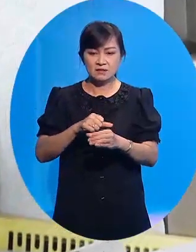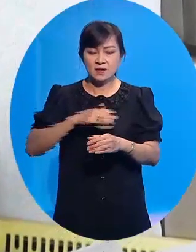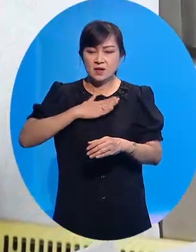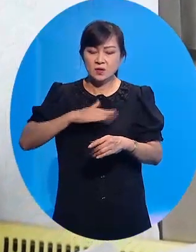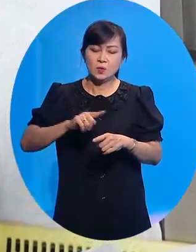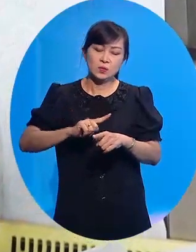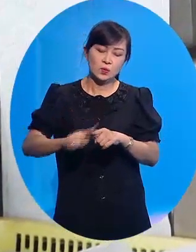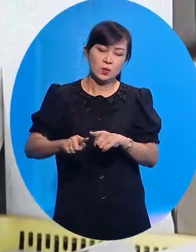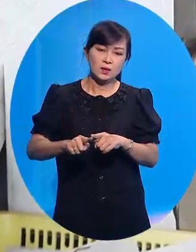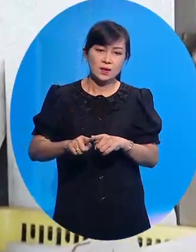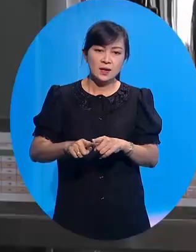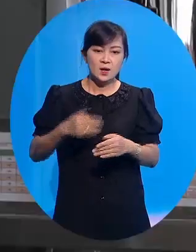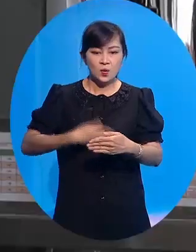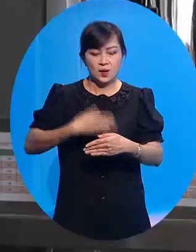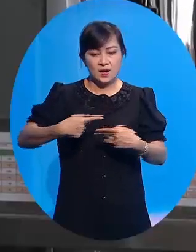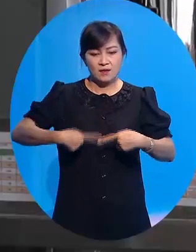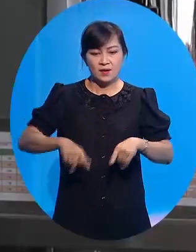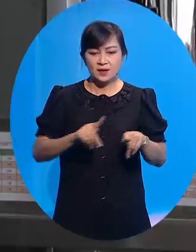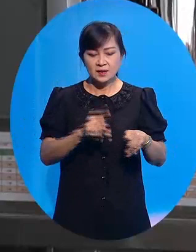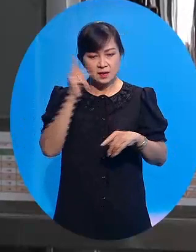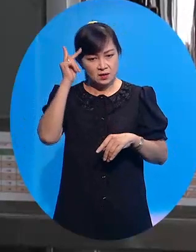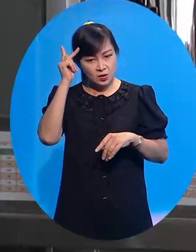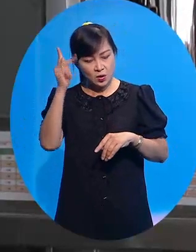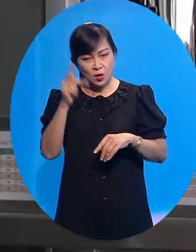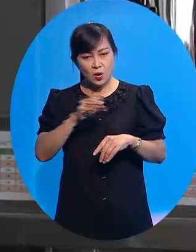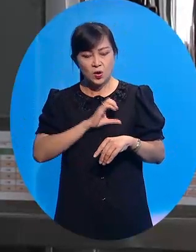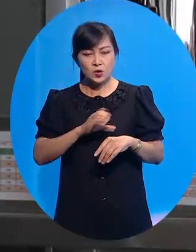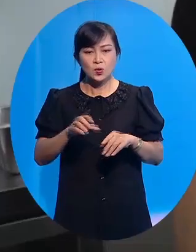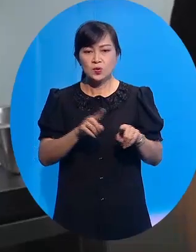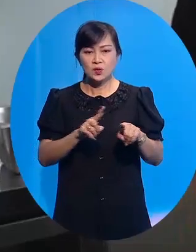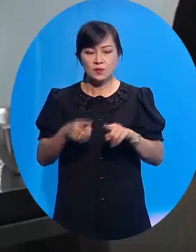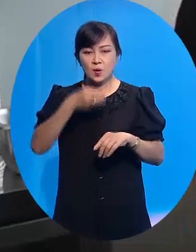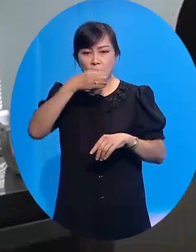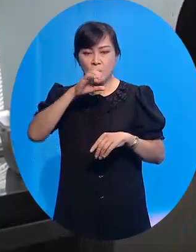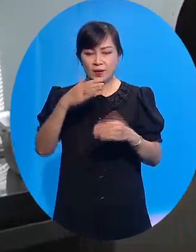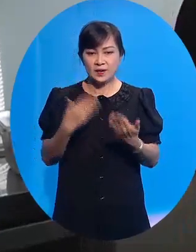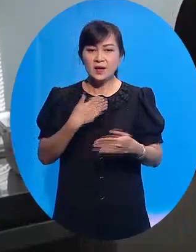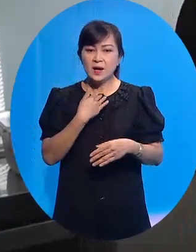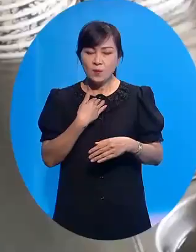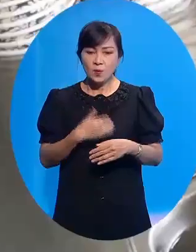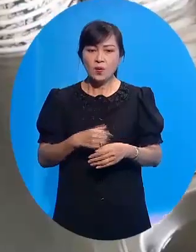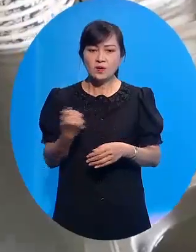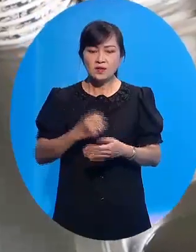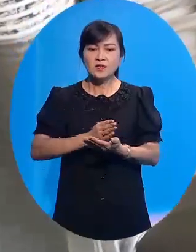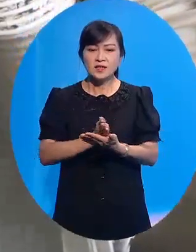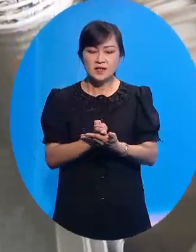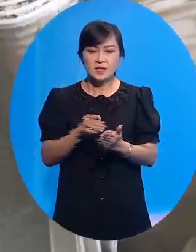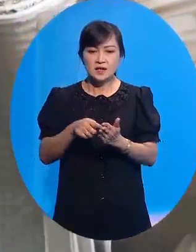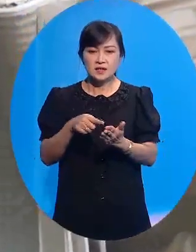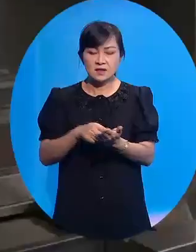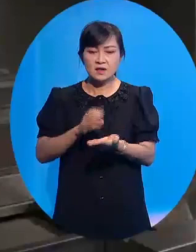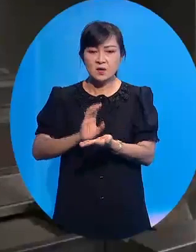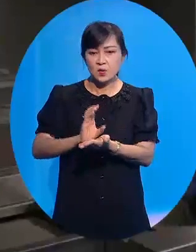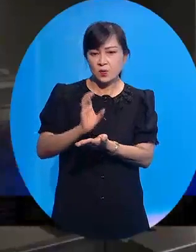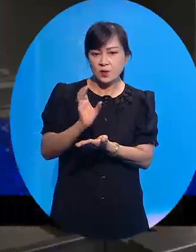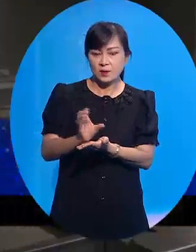lỗ. Chính vì thế, trong bối cảnh lạm phát kinh tế khó khăn, các chủ cơ sở dịch vụ thức uống này đều mong muốn có được sự sẻ chia từ phía nguồn cung